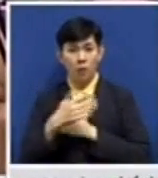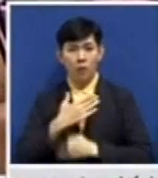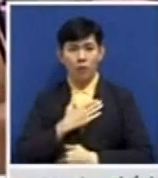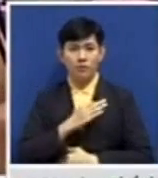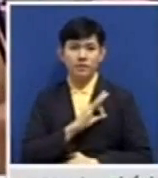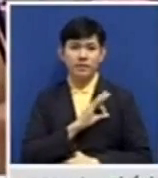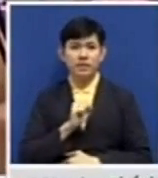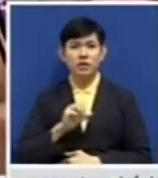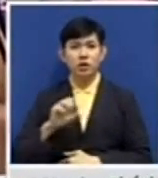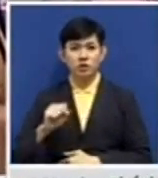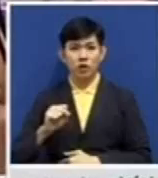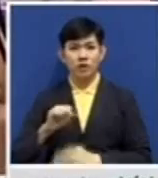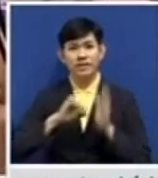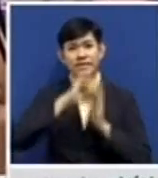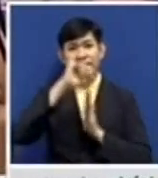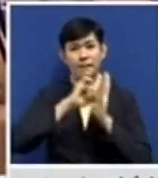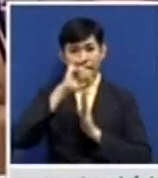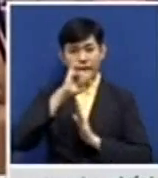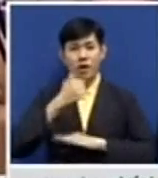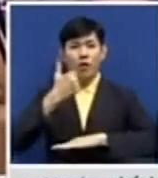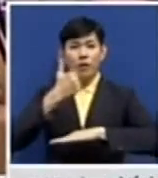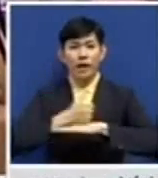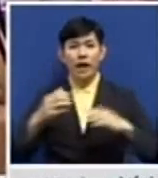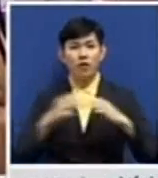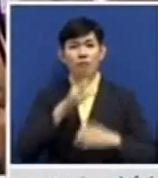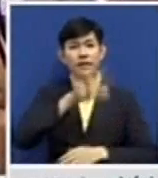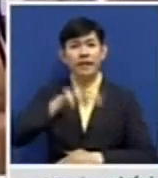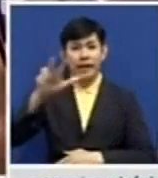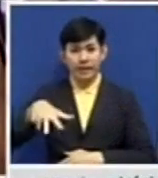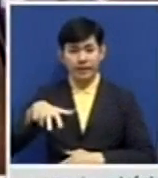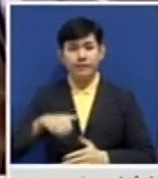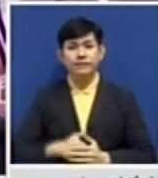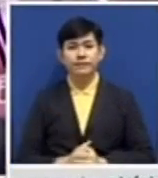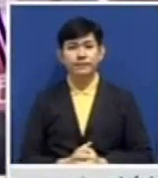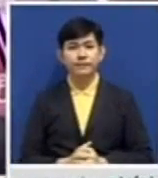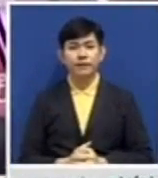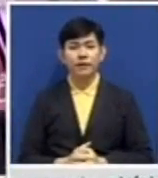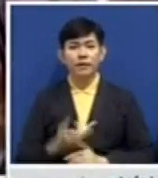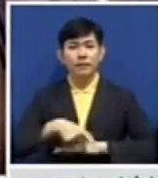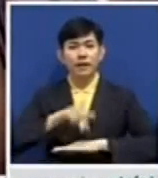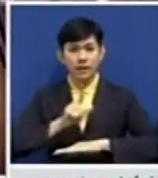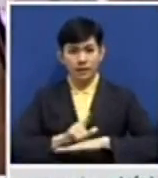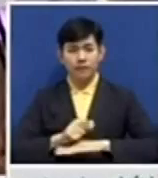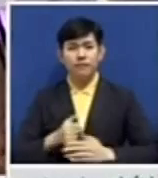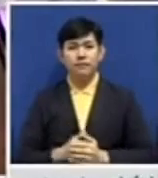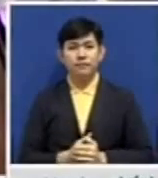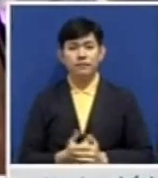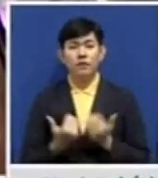ฎรจากจังหวัดเชียงใหม่หัวหน้าพรรคเพื่อไทย ท่านประธานที่เคารพครับ